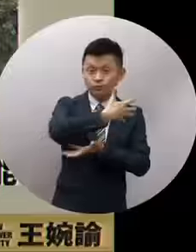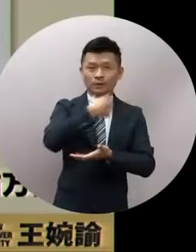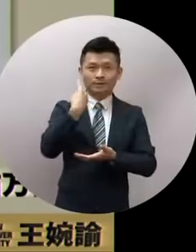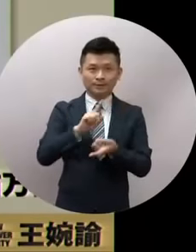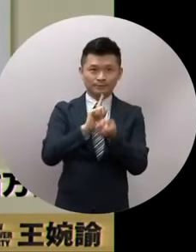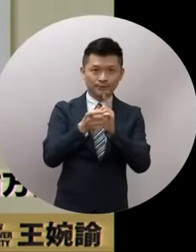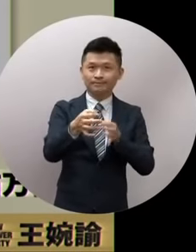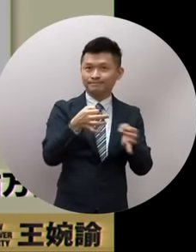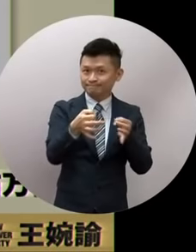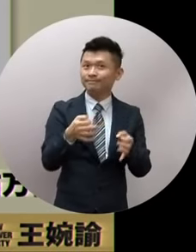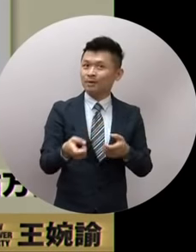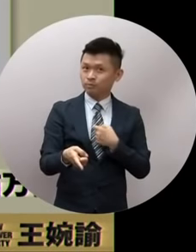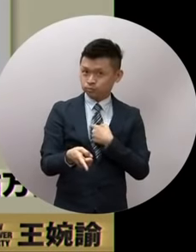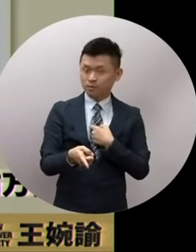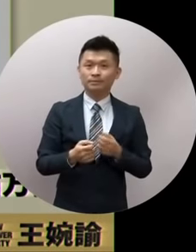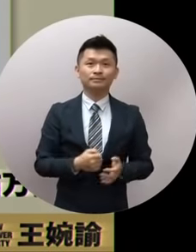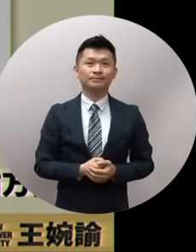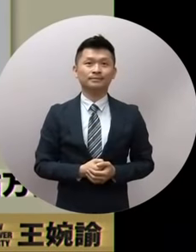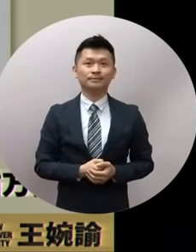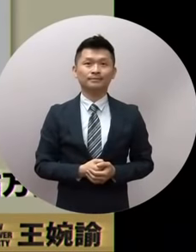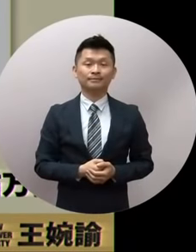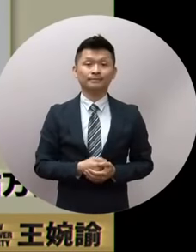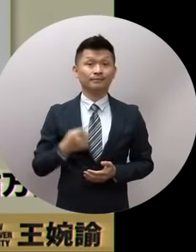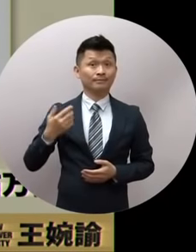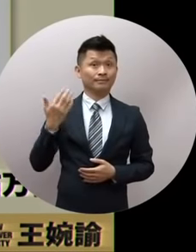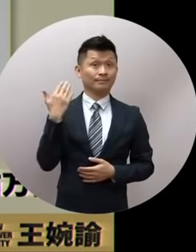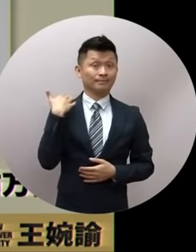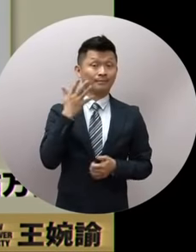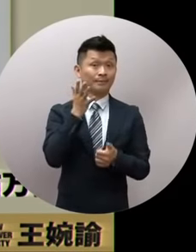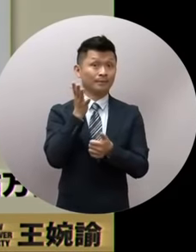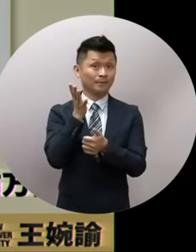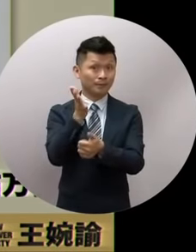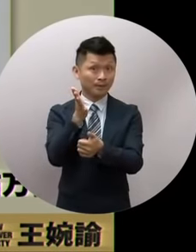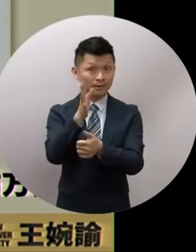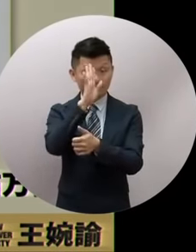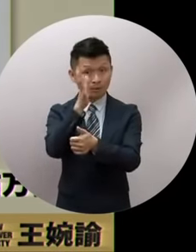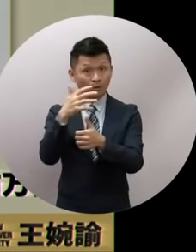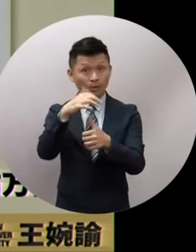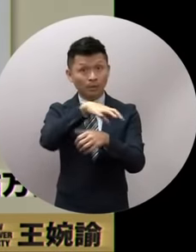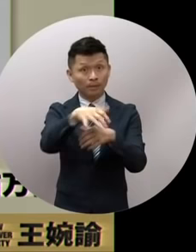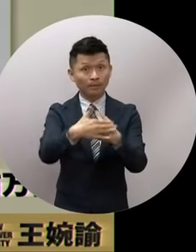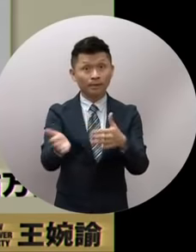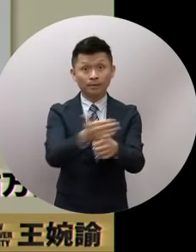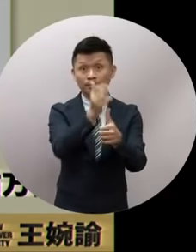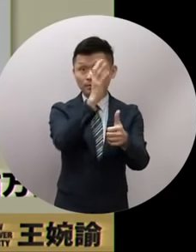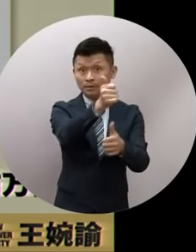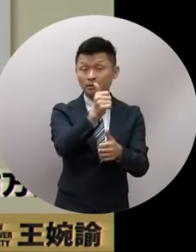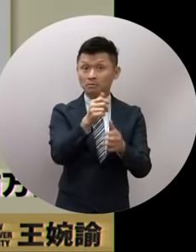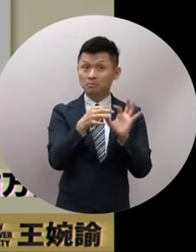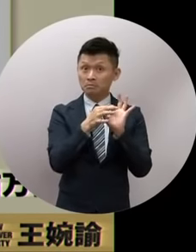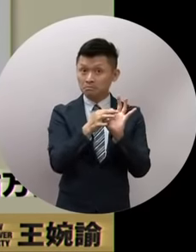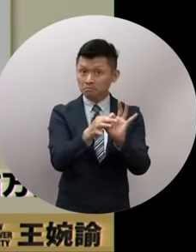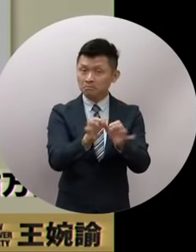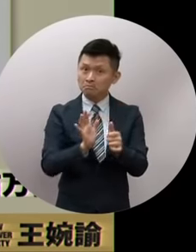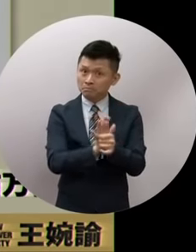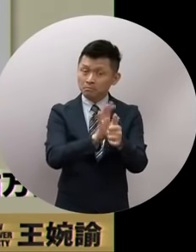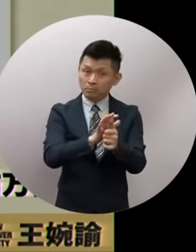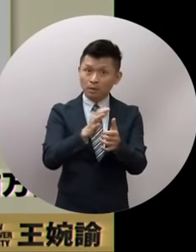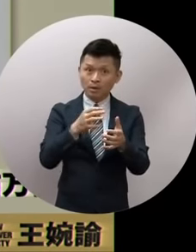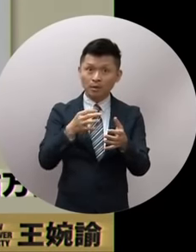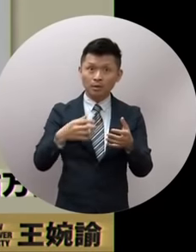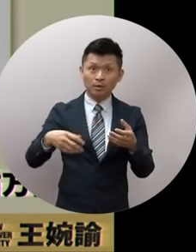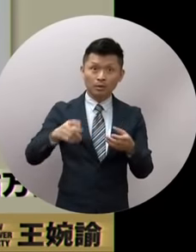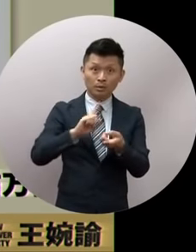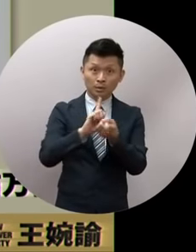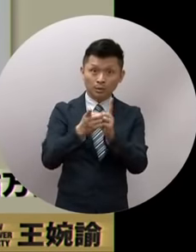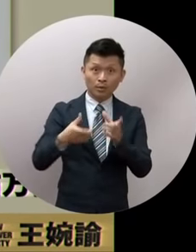分。那我们想要提到是说，我们曾经问到请教这个环保署长说，未来是不是能够持续推动循环经济，以及